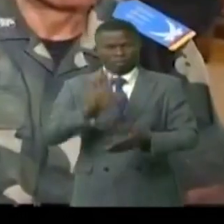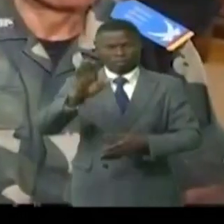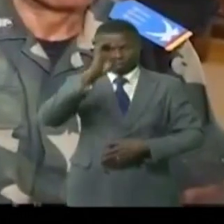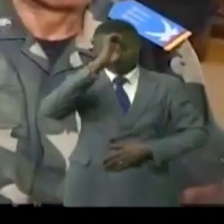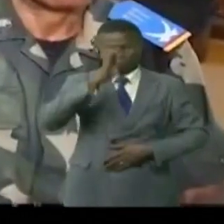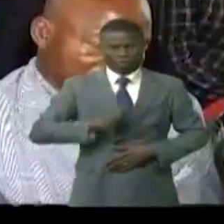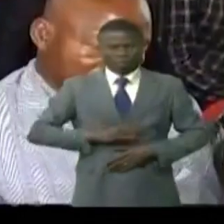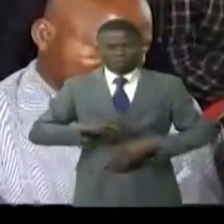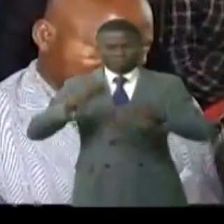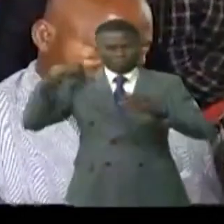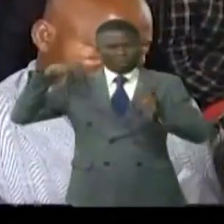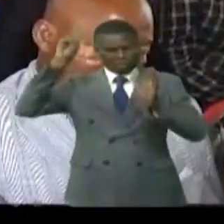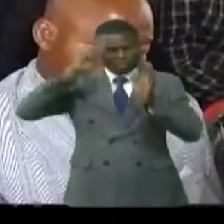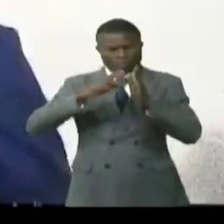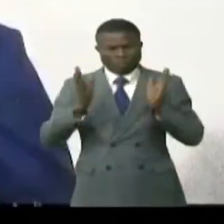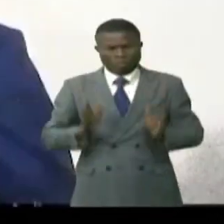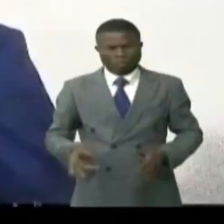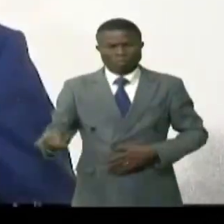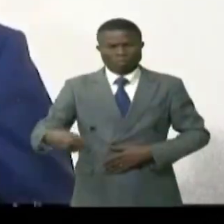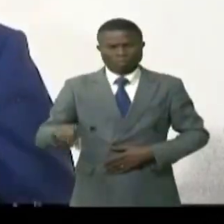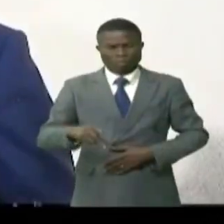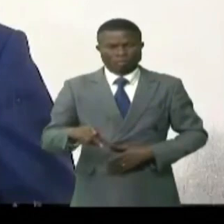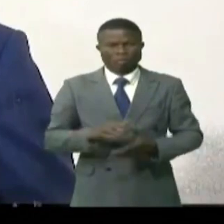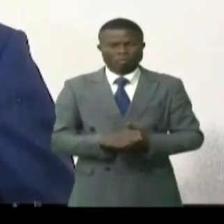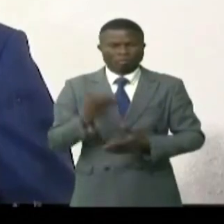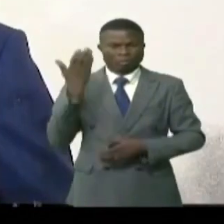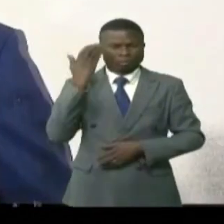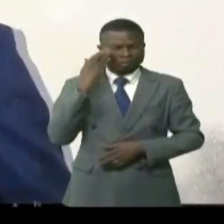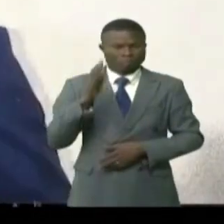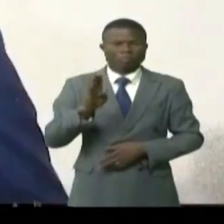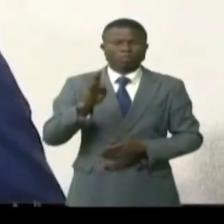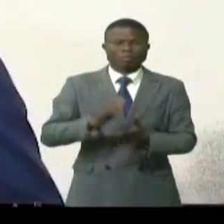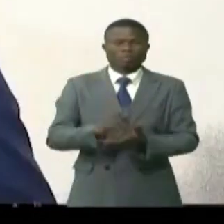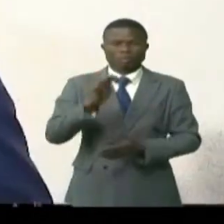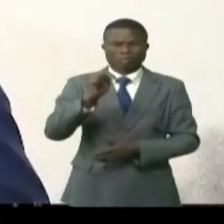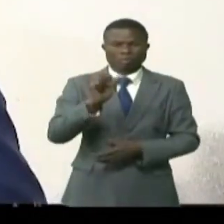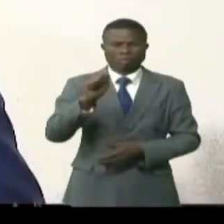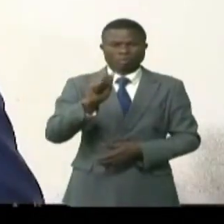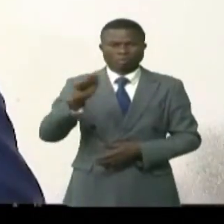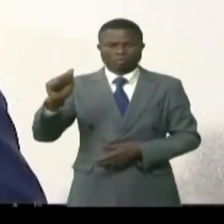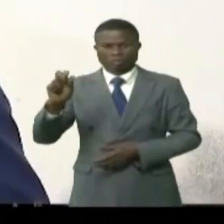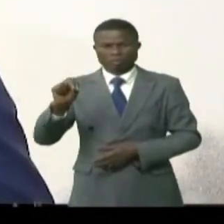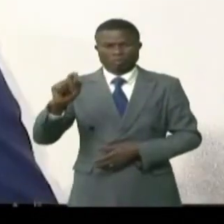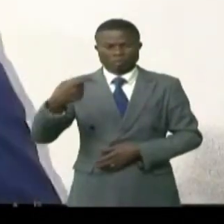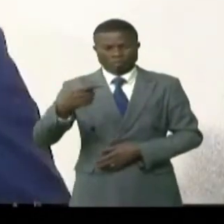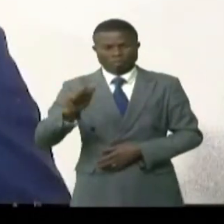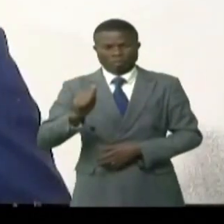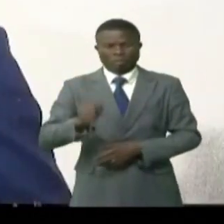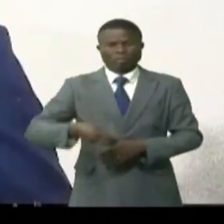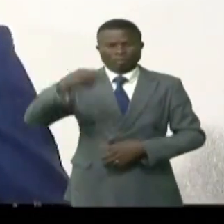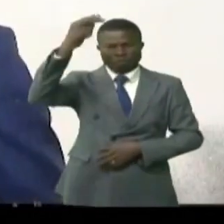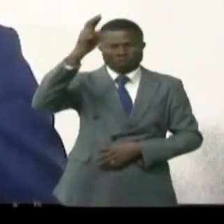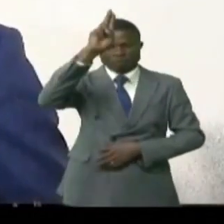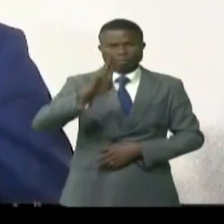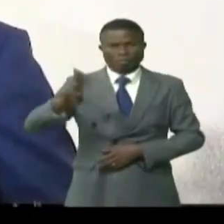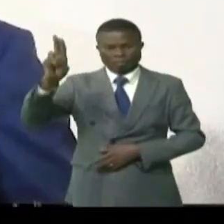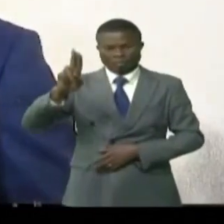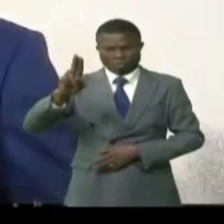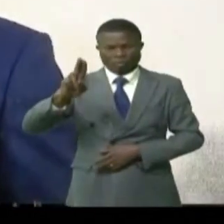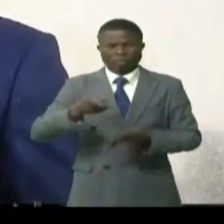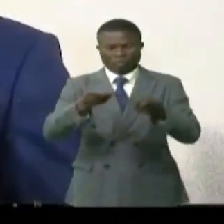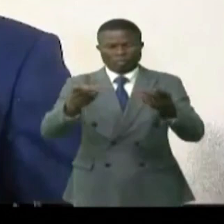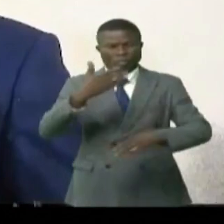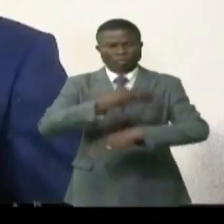excellence, monsieur le gouverneur de province, l'honorable Christophe Bassiani Nanga, qui fait du Haut-Tuélé ses jours un vaste chantier